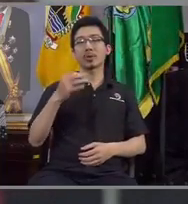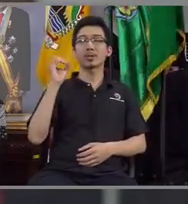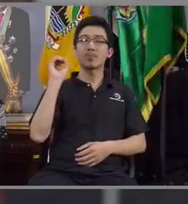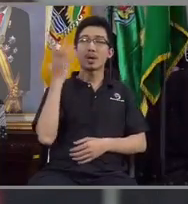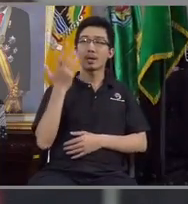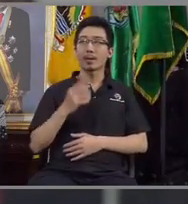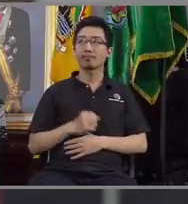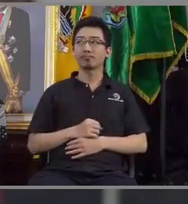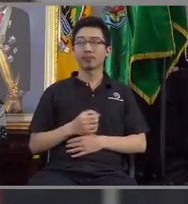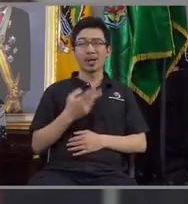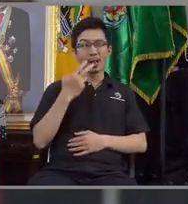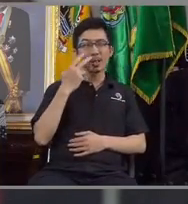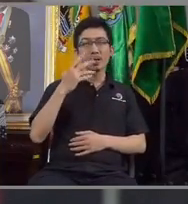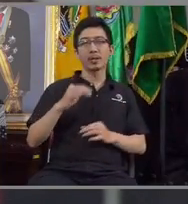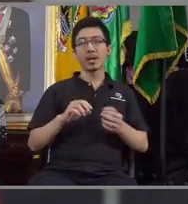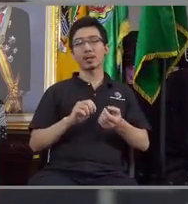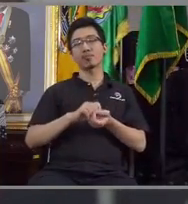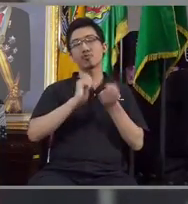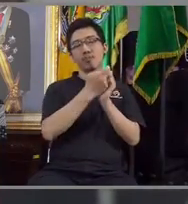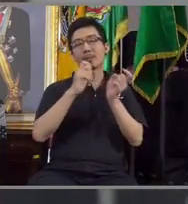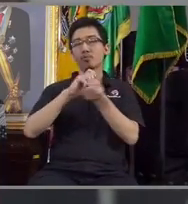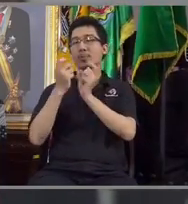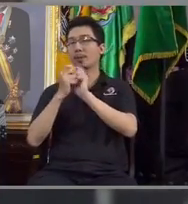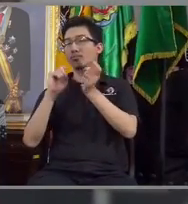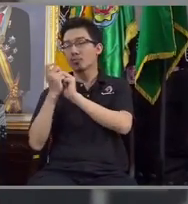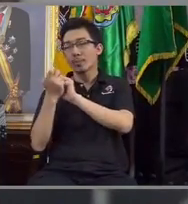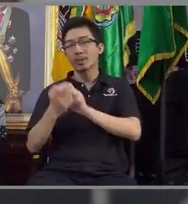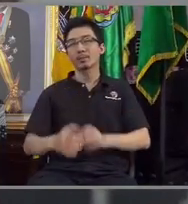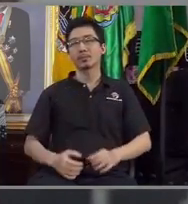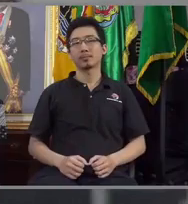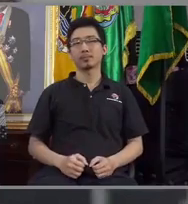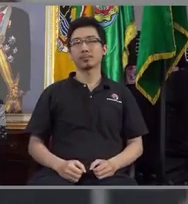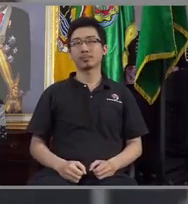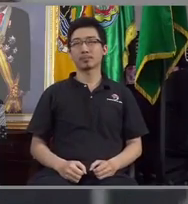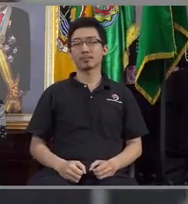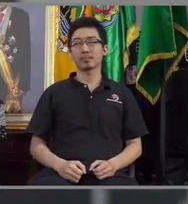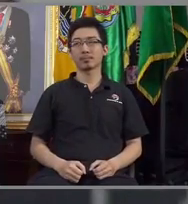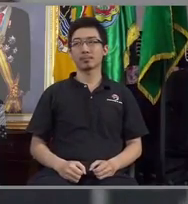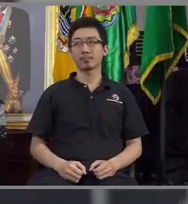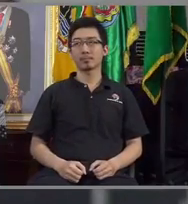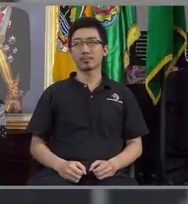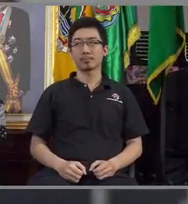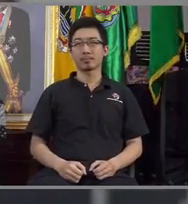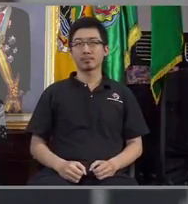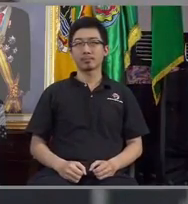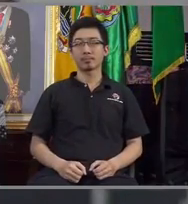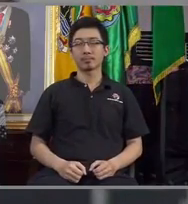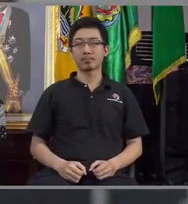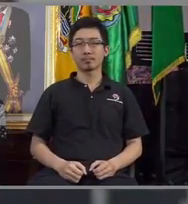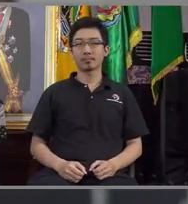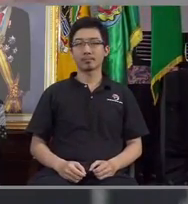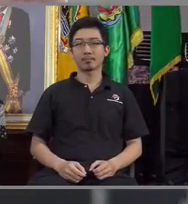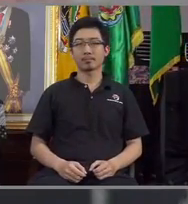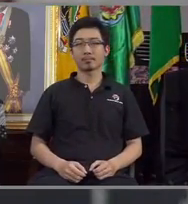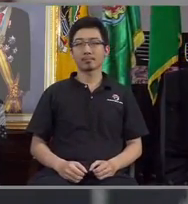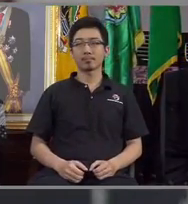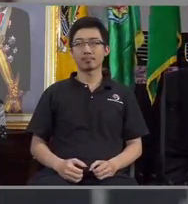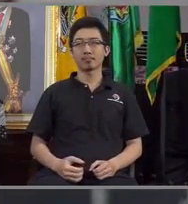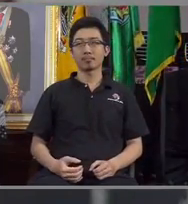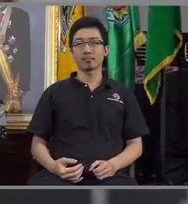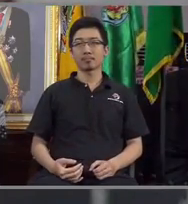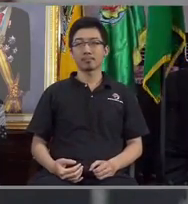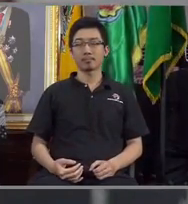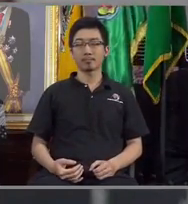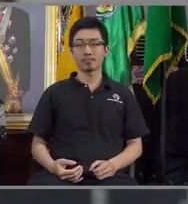fisik dan segala sesuatunya lanjutkan Bapak Ibu sekalian lanjutkan ini saya dan